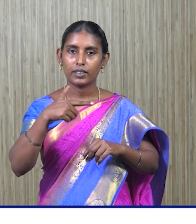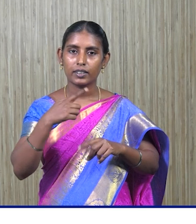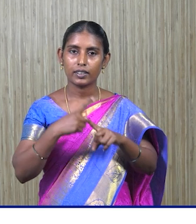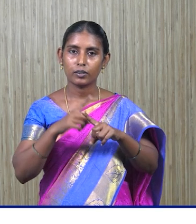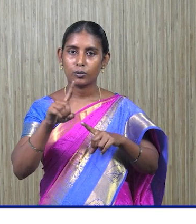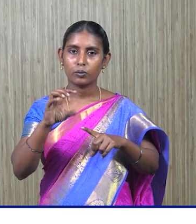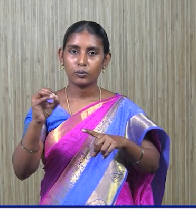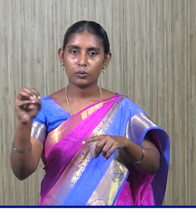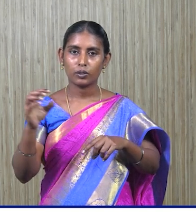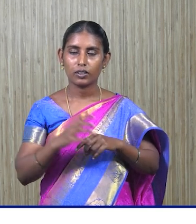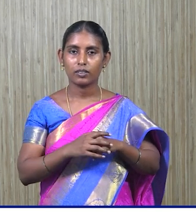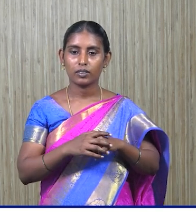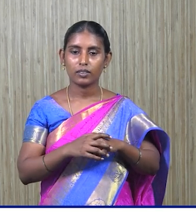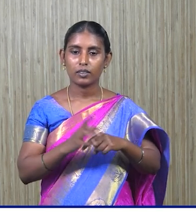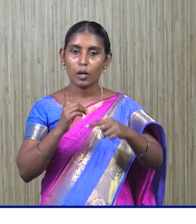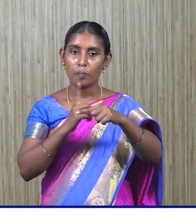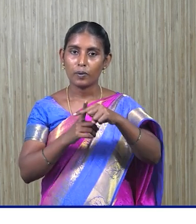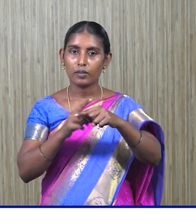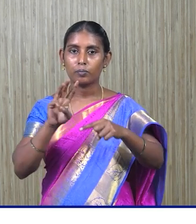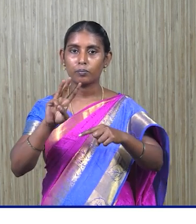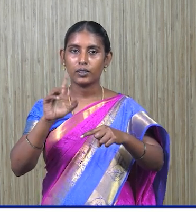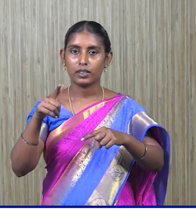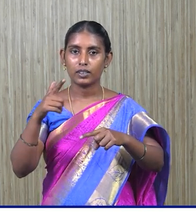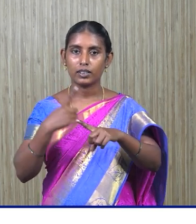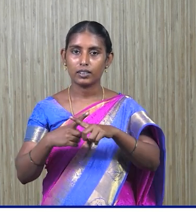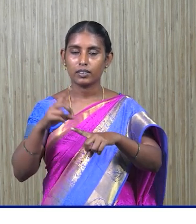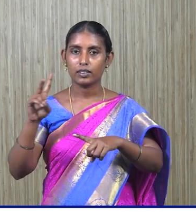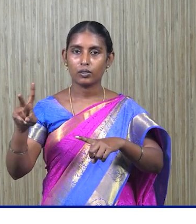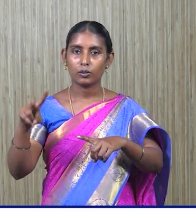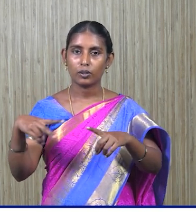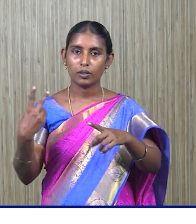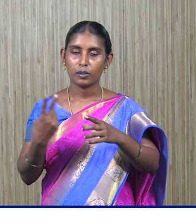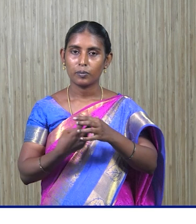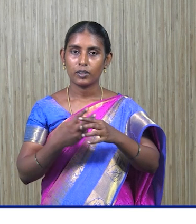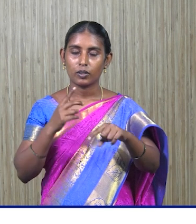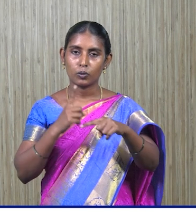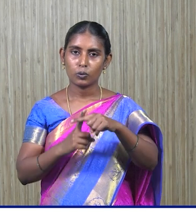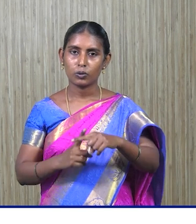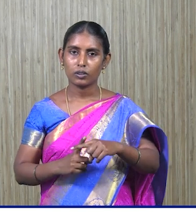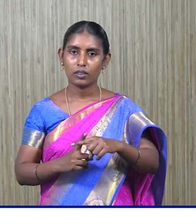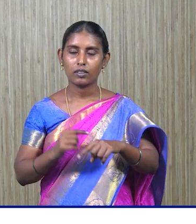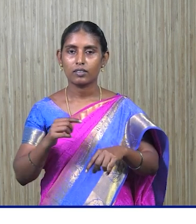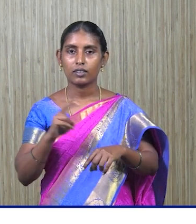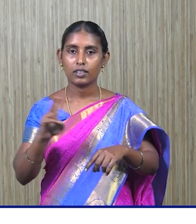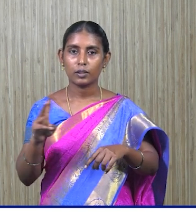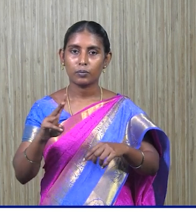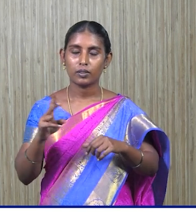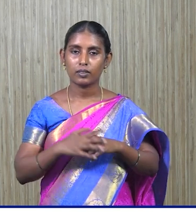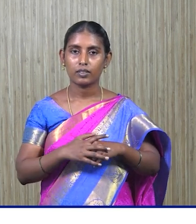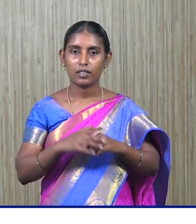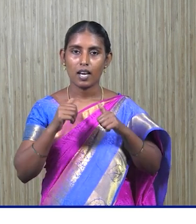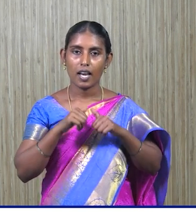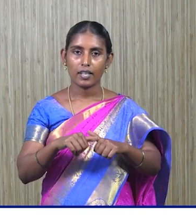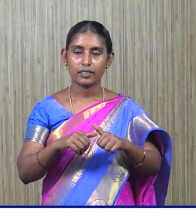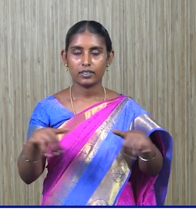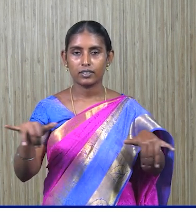கொண்டு வருகின்ற விடையையும் 37 2 பெருக்கிக் கொண்டு வருகின்ற விடையும் கூட்டப்போகின்றோம். அப்போ கூட்டும்போது இரண்டு புறங்களின் விடைகளின்